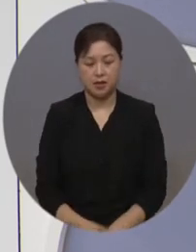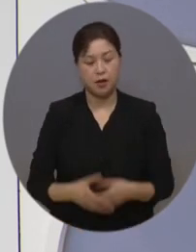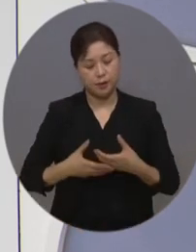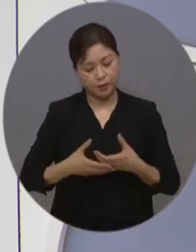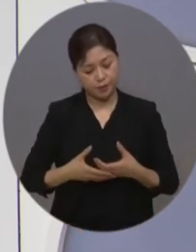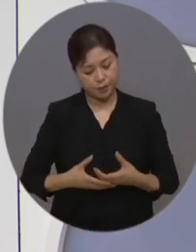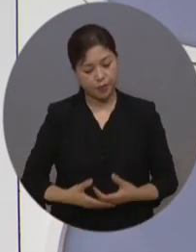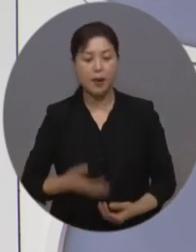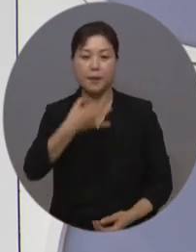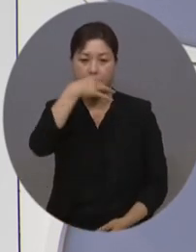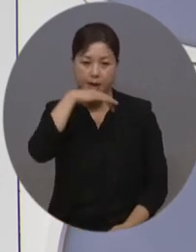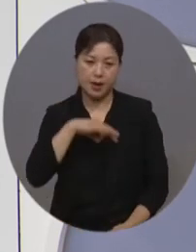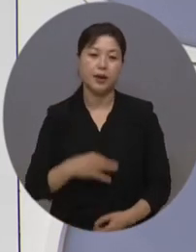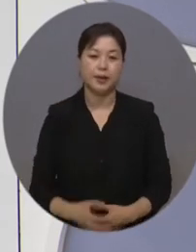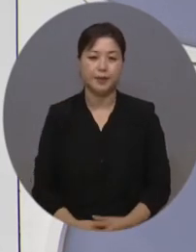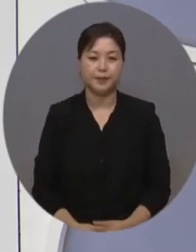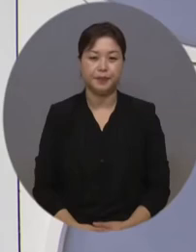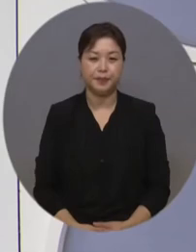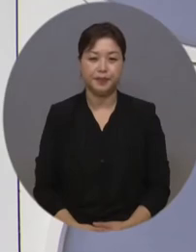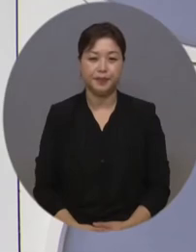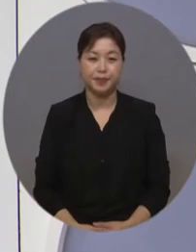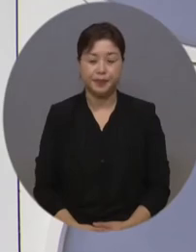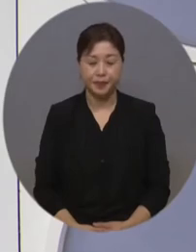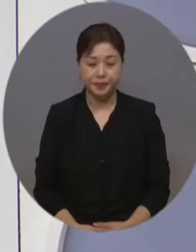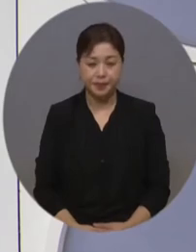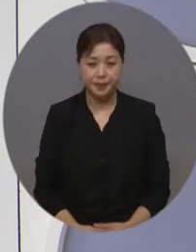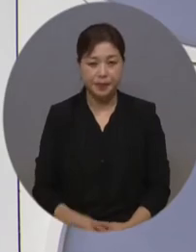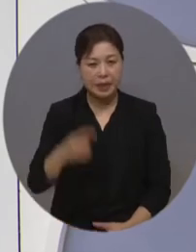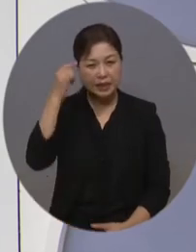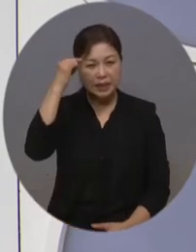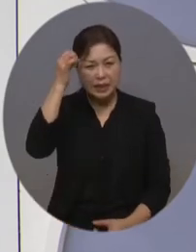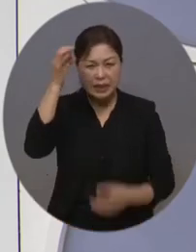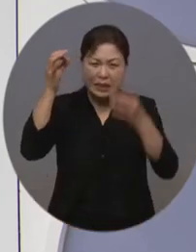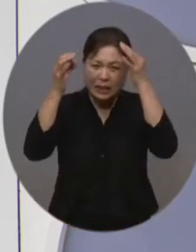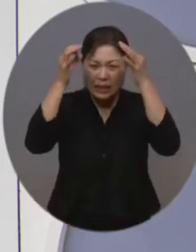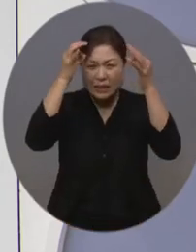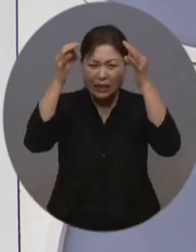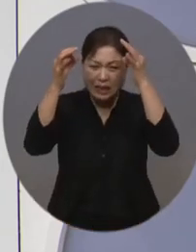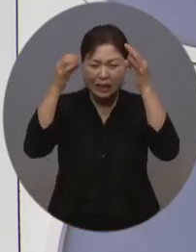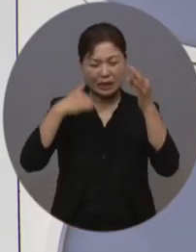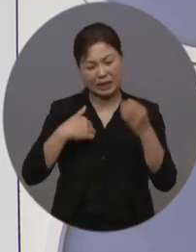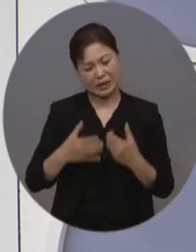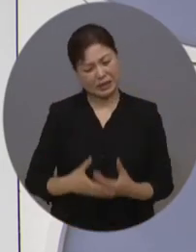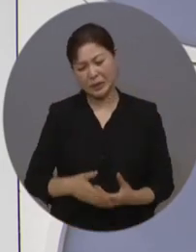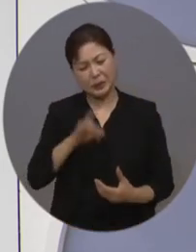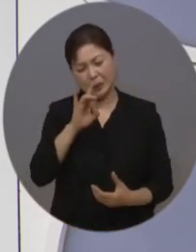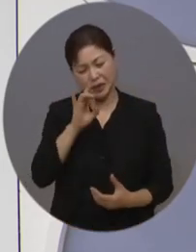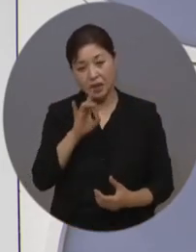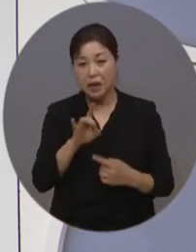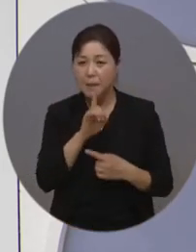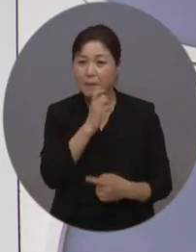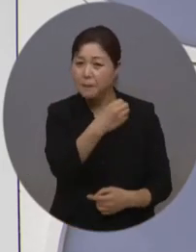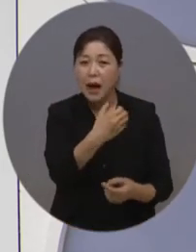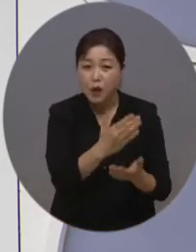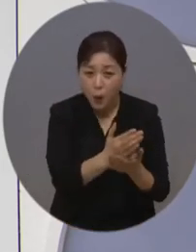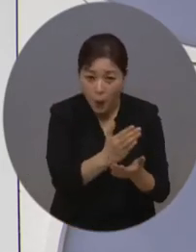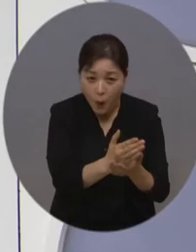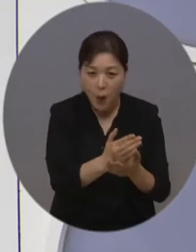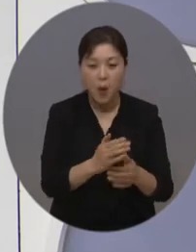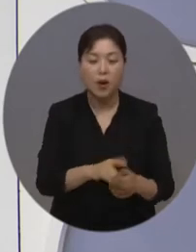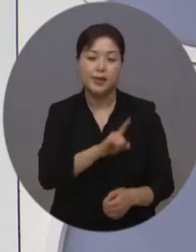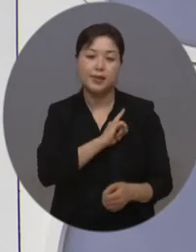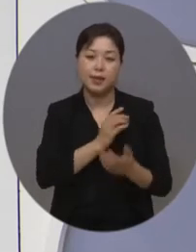효과입니다. 그러니까 잡념이 떠오른다고 명상이 안 된다 하는 말은 하지 마시고 제일 중요한